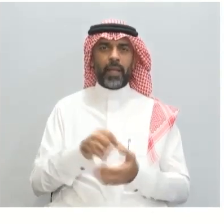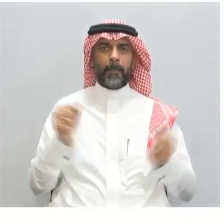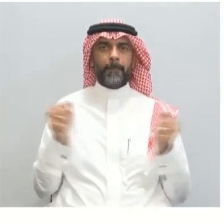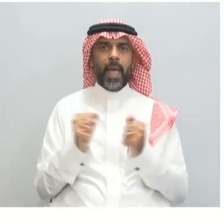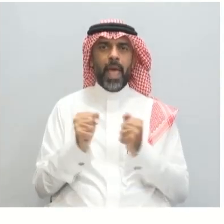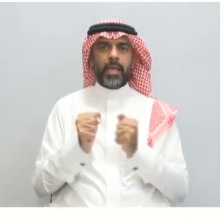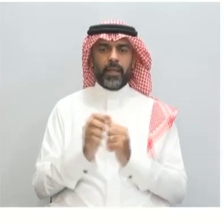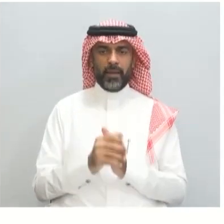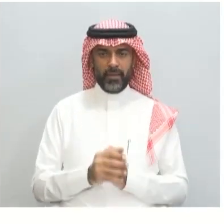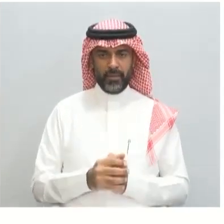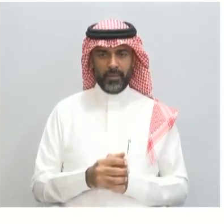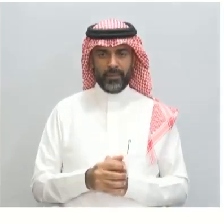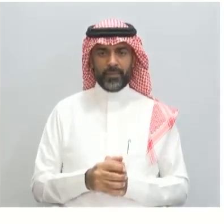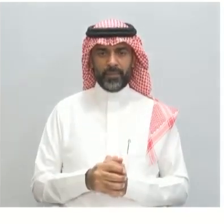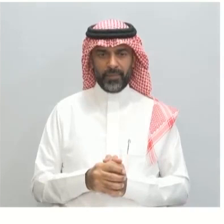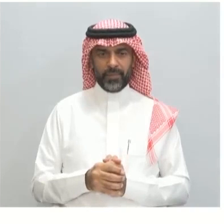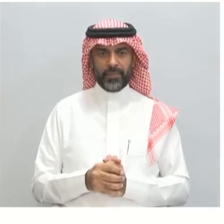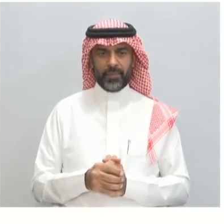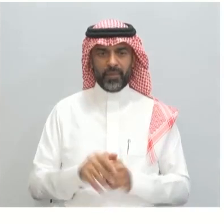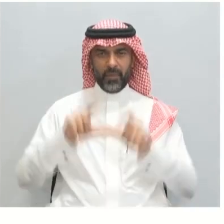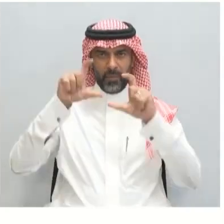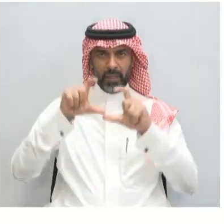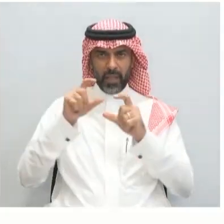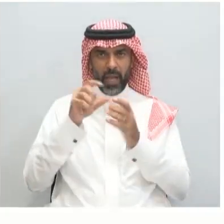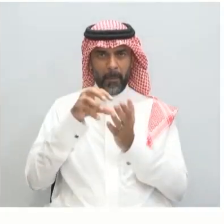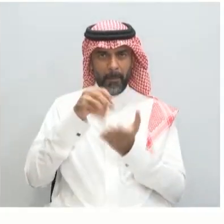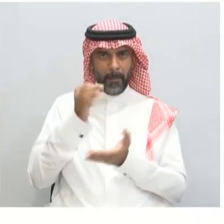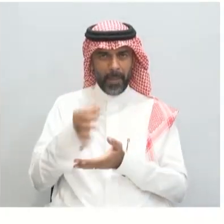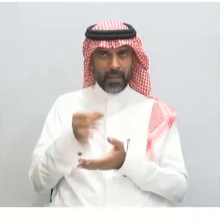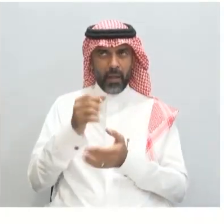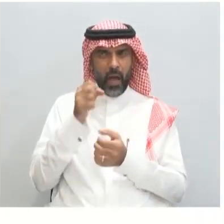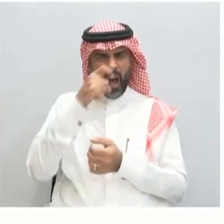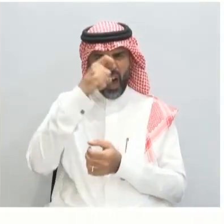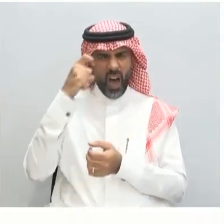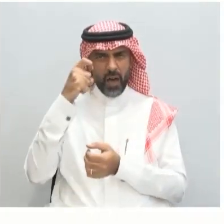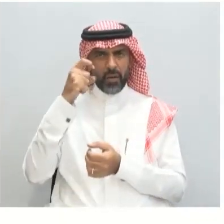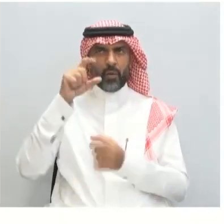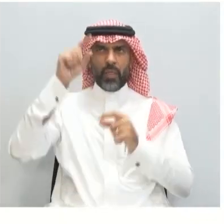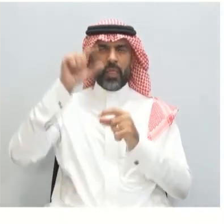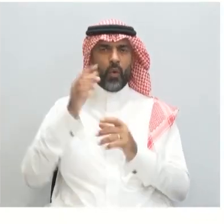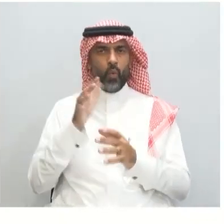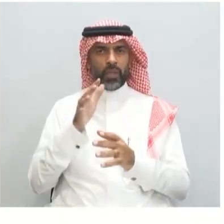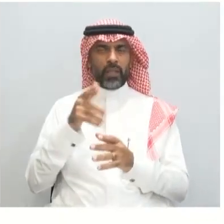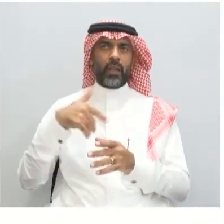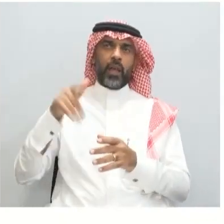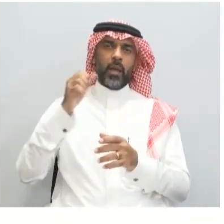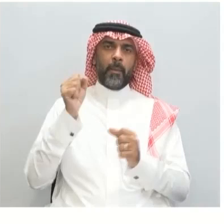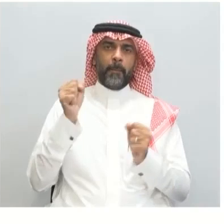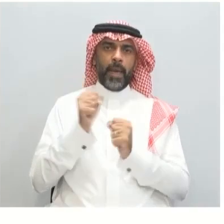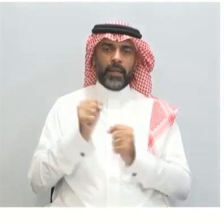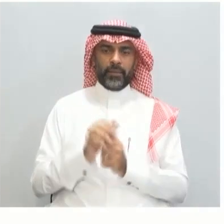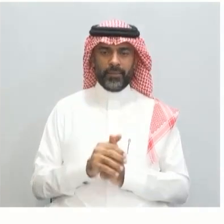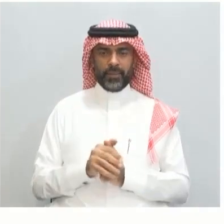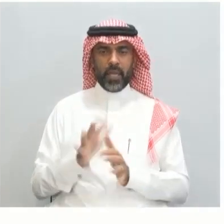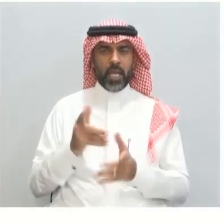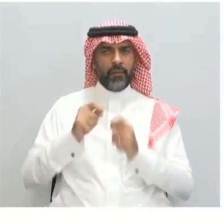وبناتي الطلاب على الخارطه او المصور الذي امامكم كيف يقاس درجه او تقاس درجه